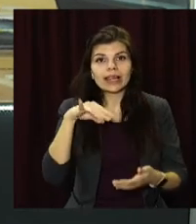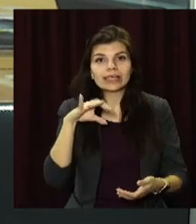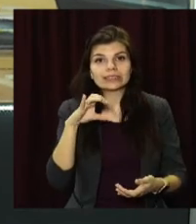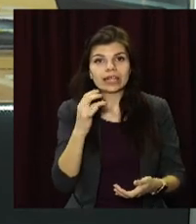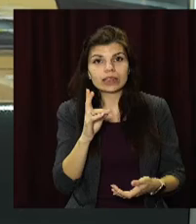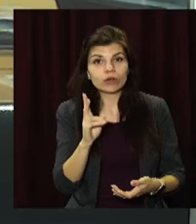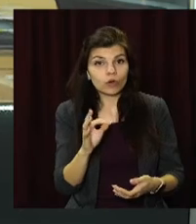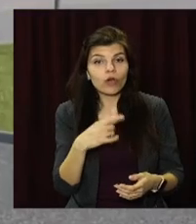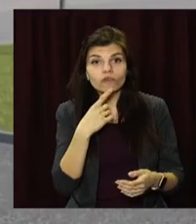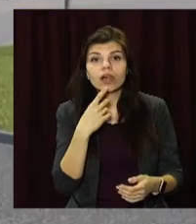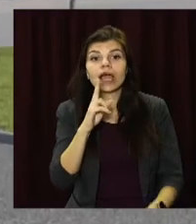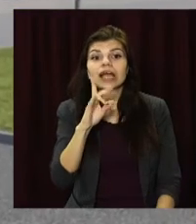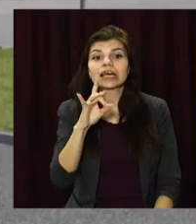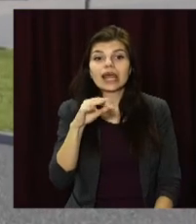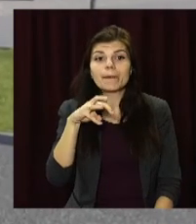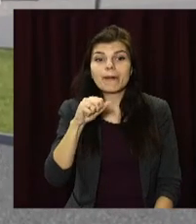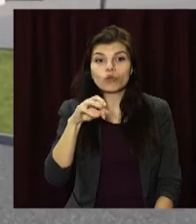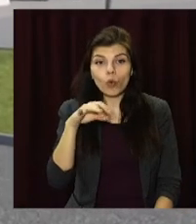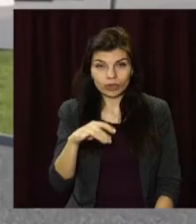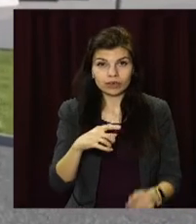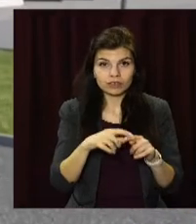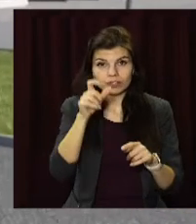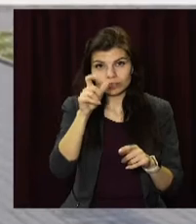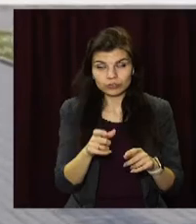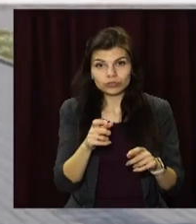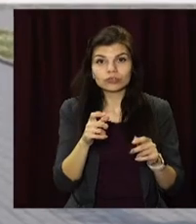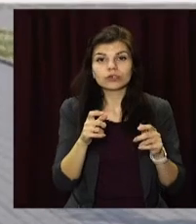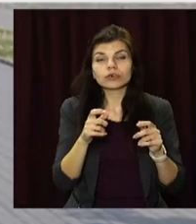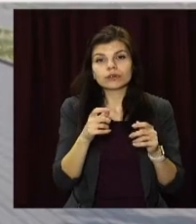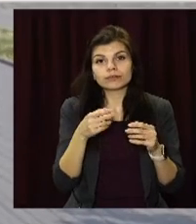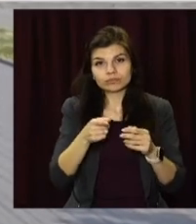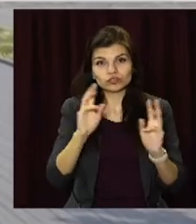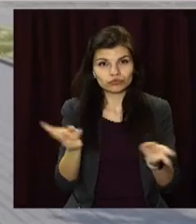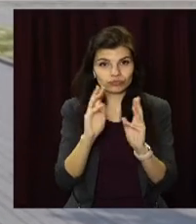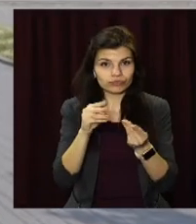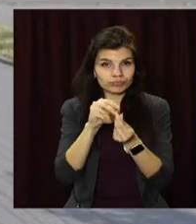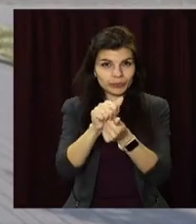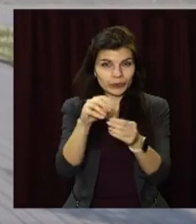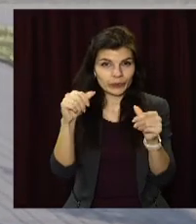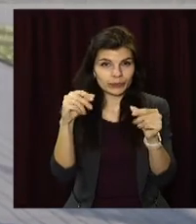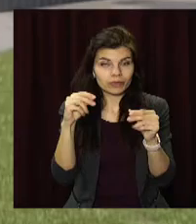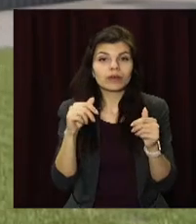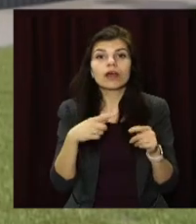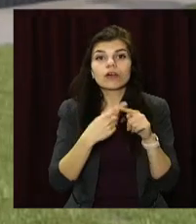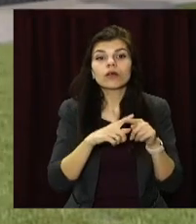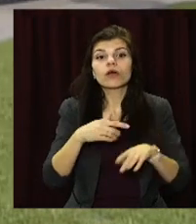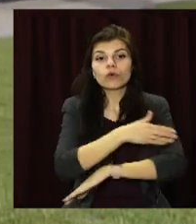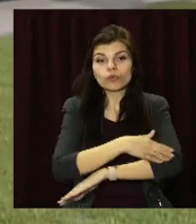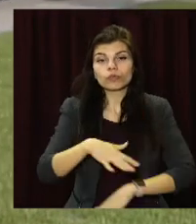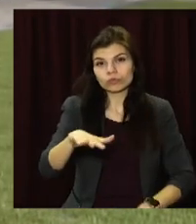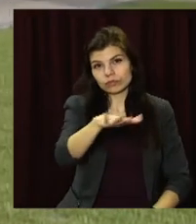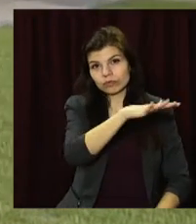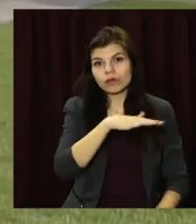Лисенко. Крематорії планують побудувати неподалік кладовища на Запорізькому шосе 55А. Це з боку